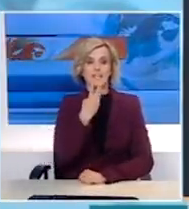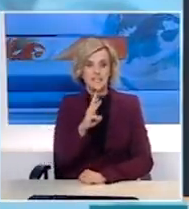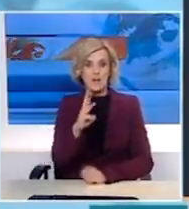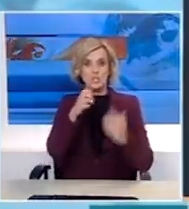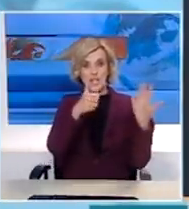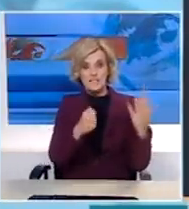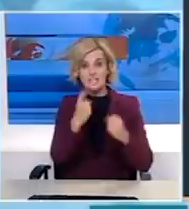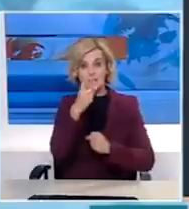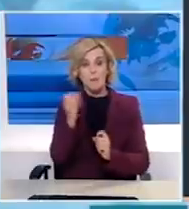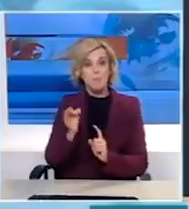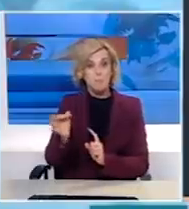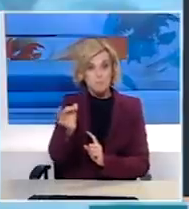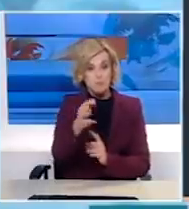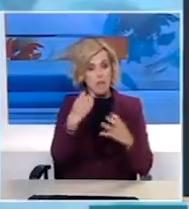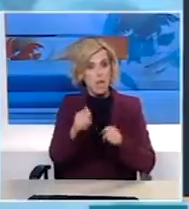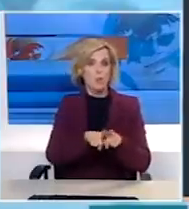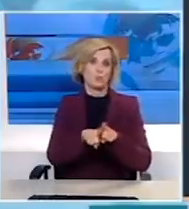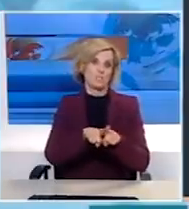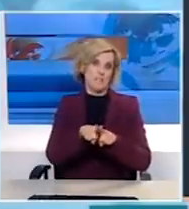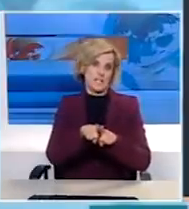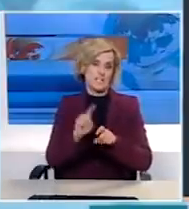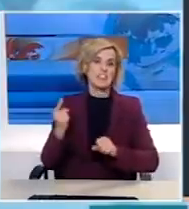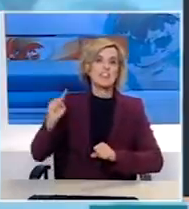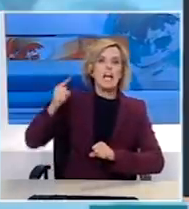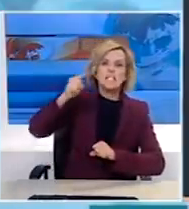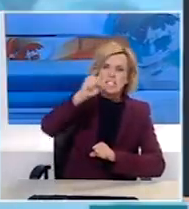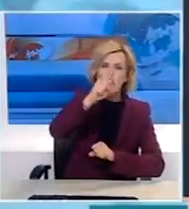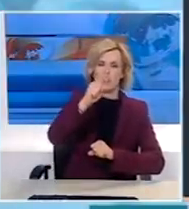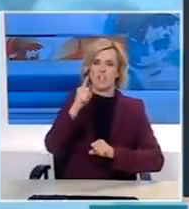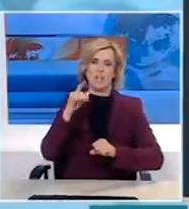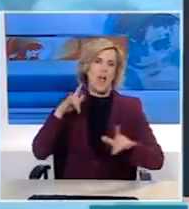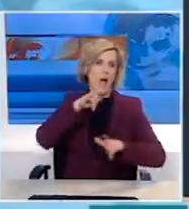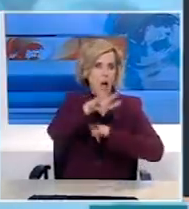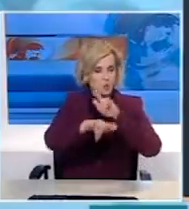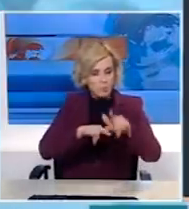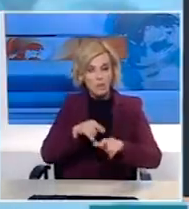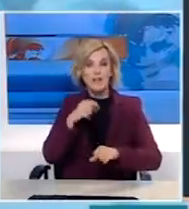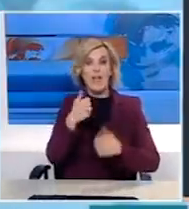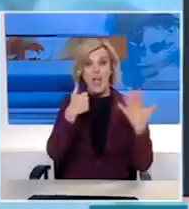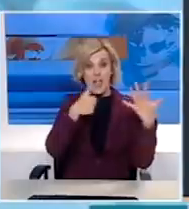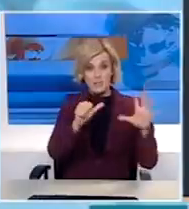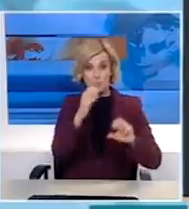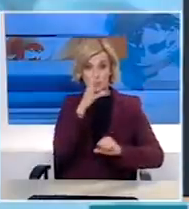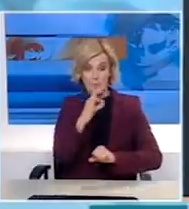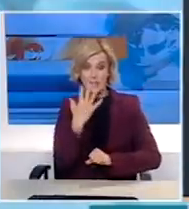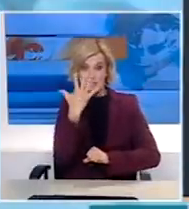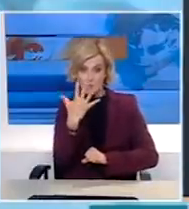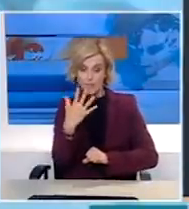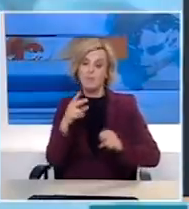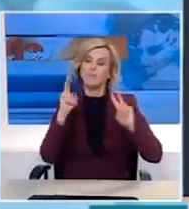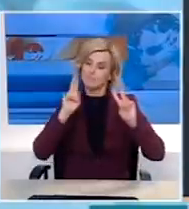361 κρούσματα θεωρούνται σχετιζόμενα με ταξίδι από το εξωτερικό και 655 σχετιζόμενα με ήδη γνωστό